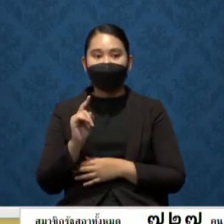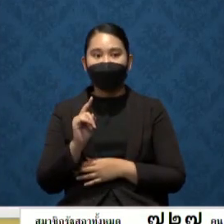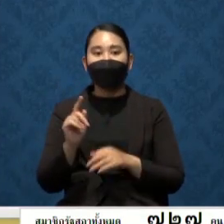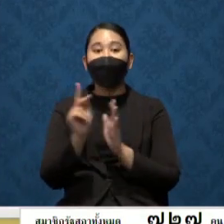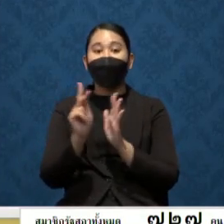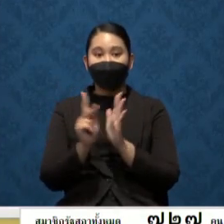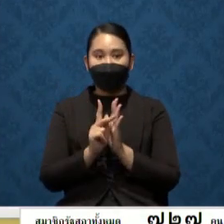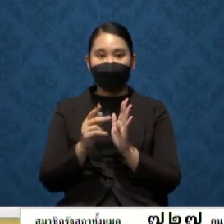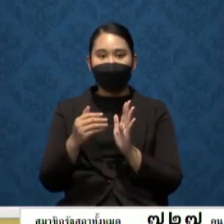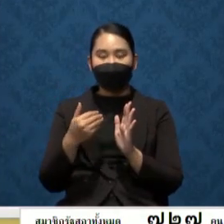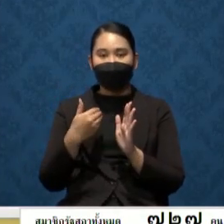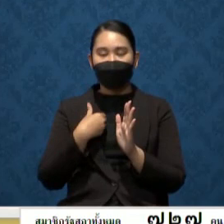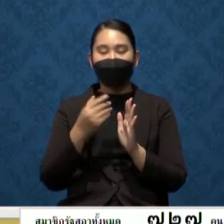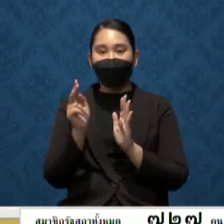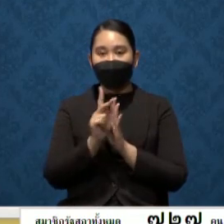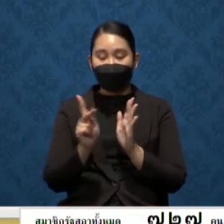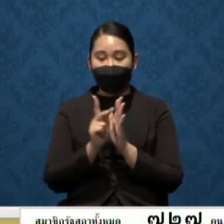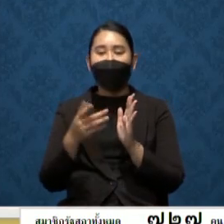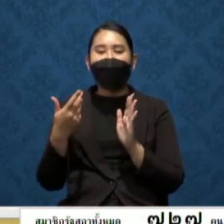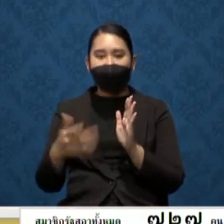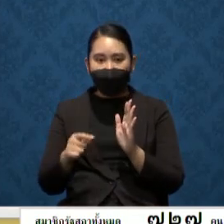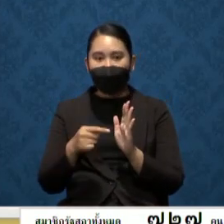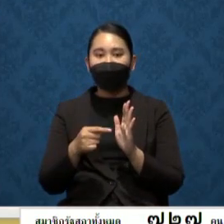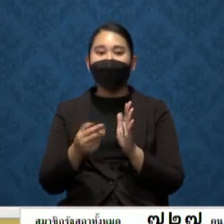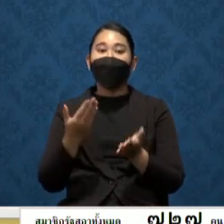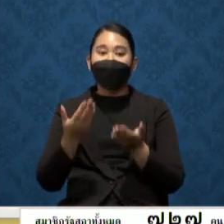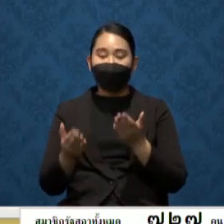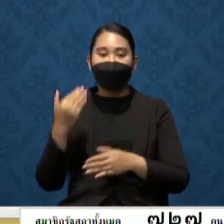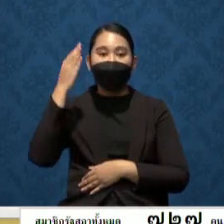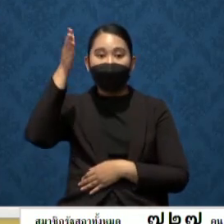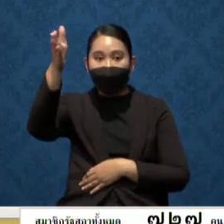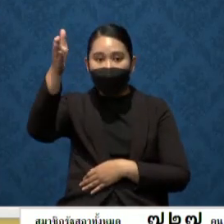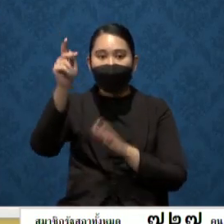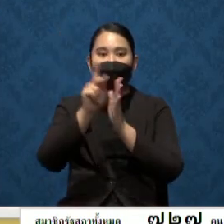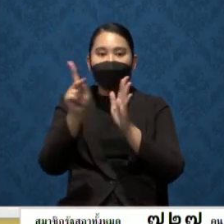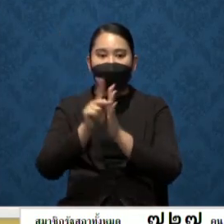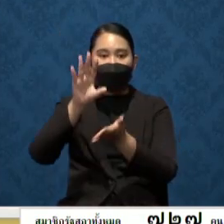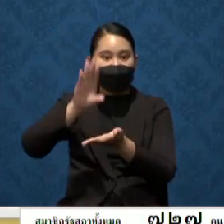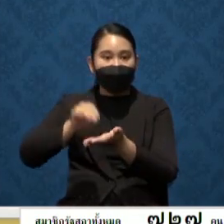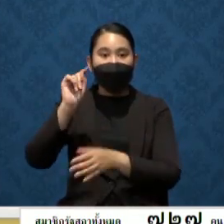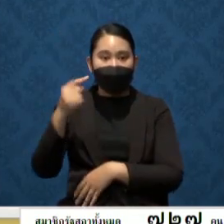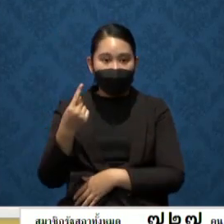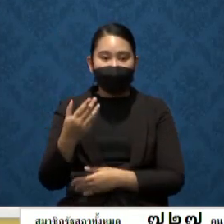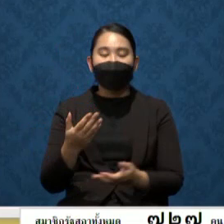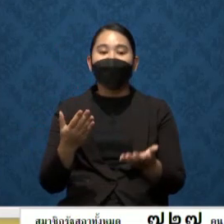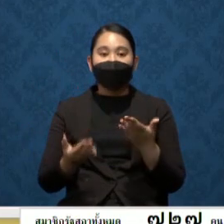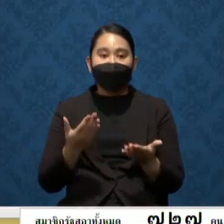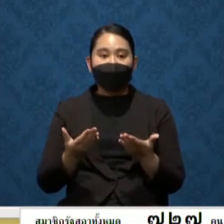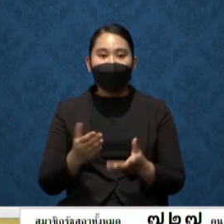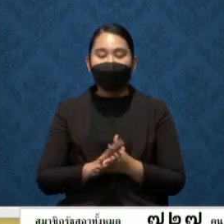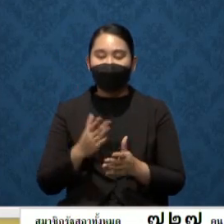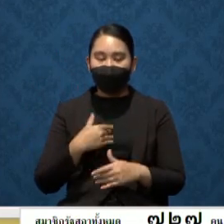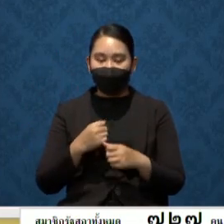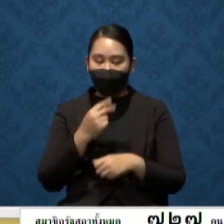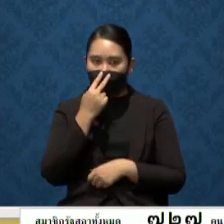ก็มีกฎหมายที่บัญญัติไว้เป็นอย่างอื่นอยู่แล้วหรืออนาคตอาจจะมีกฎหมายบัญญัติไว้เป็นอย่างอื่นอีกก็นั้นเรา